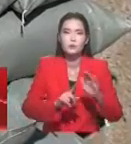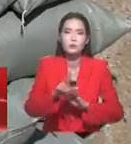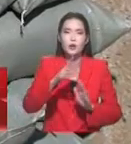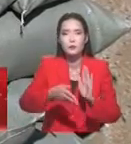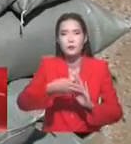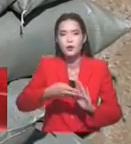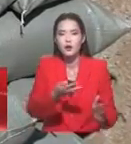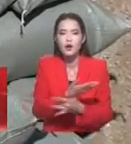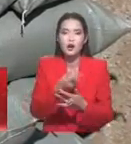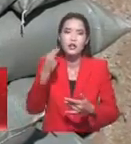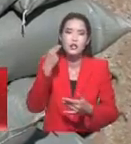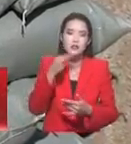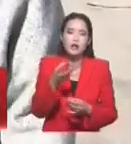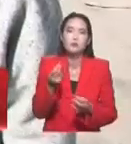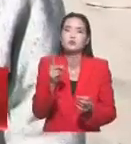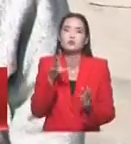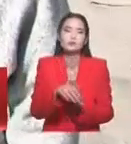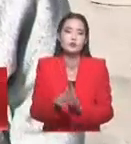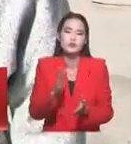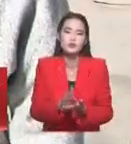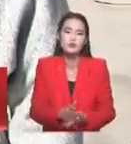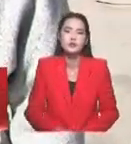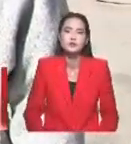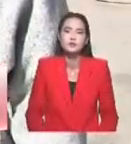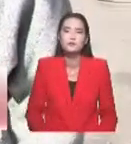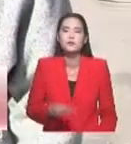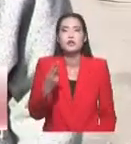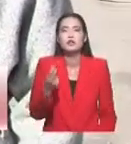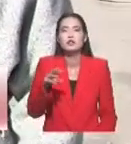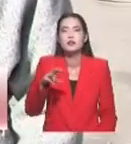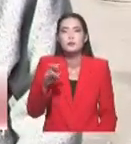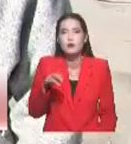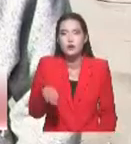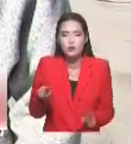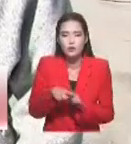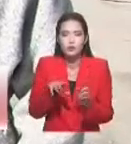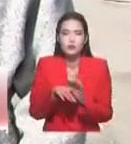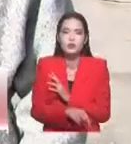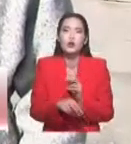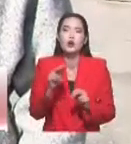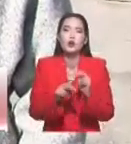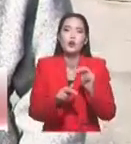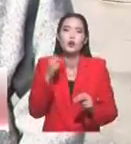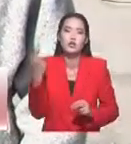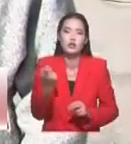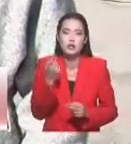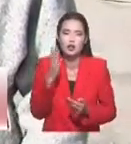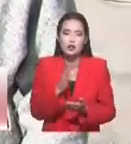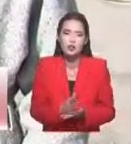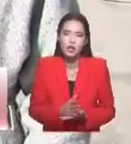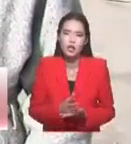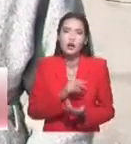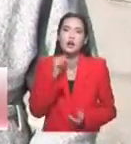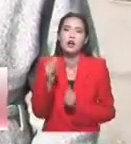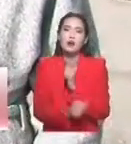бояуы, түс қағазы тағы бар. Цементке мына неге мына құрылыс нелеріне мына